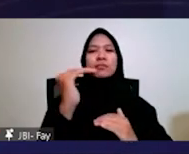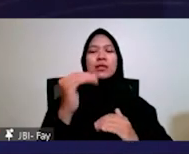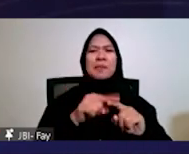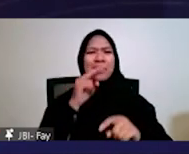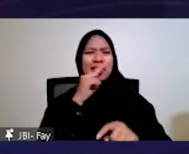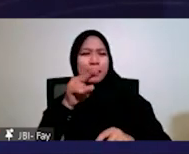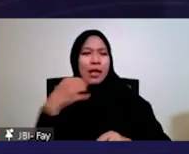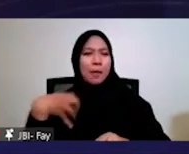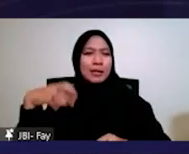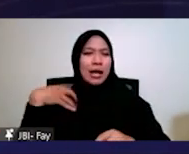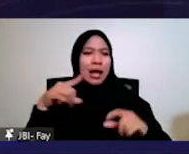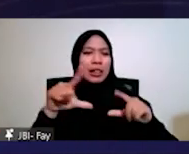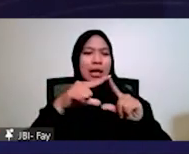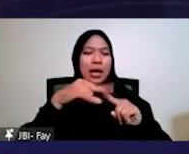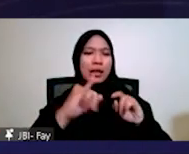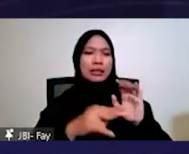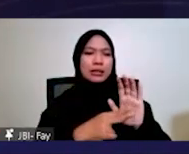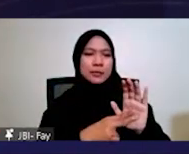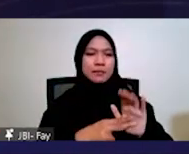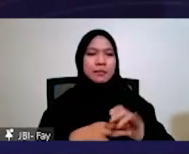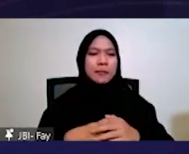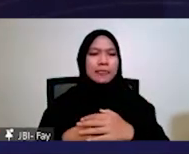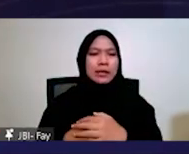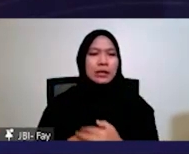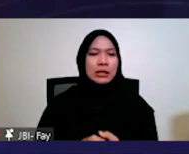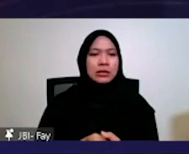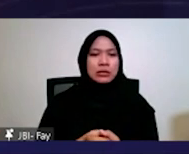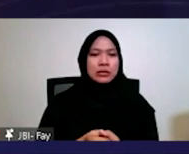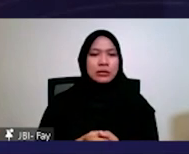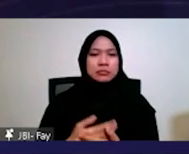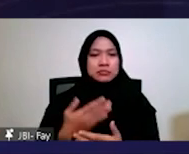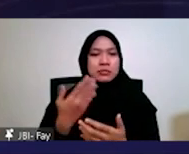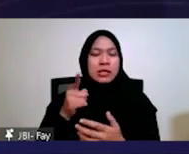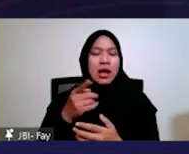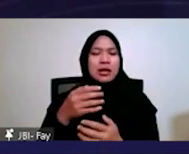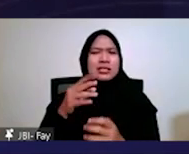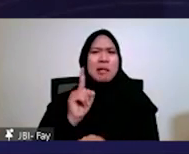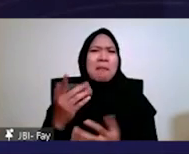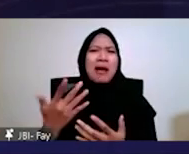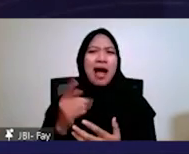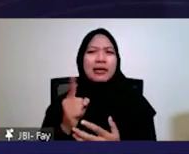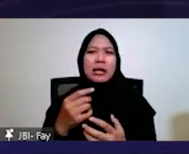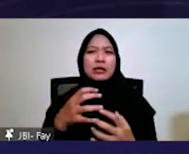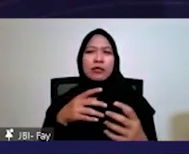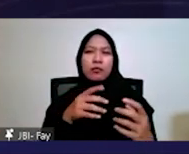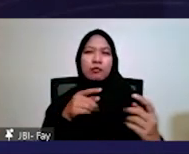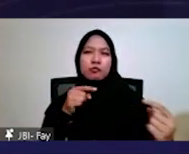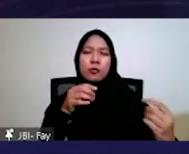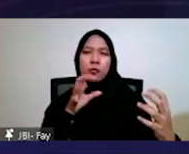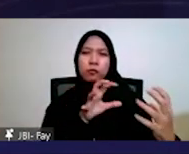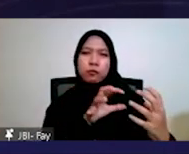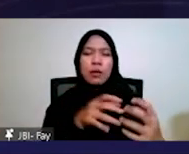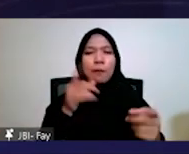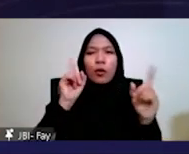latin dari 6,8 ke 1,9 nah ini faktornya apa tadi ada ketegangan politik pengetatan